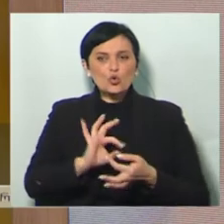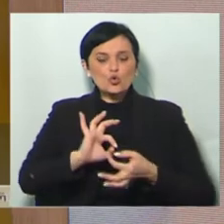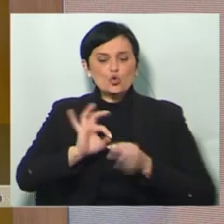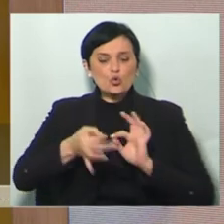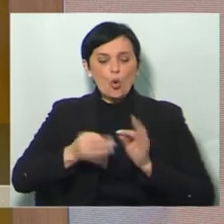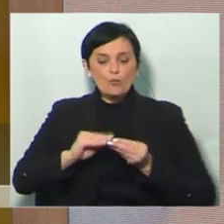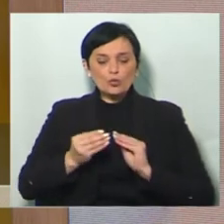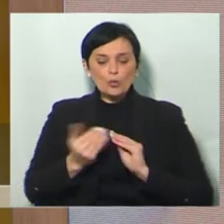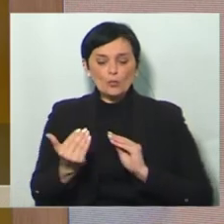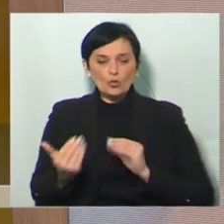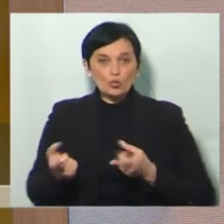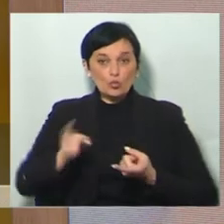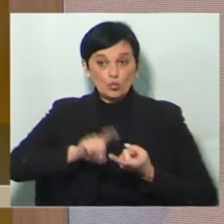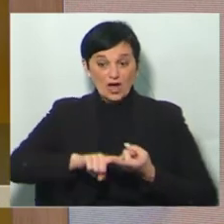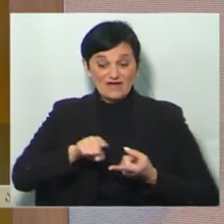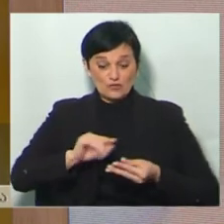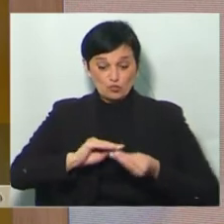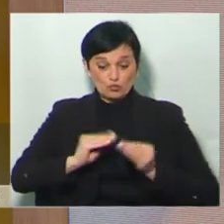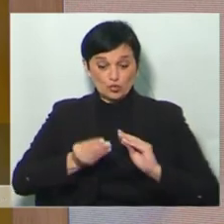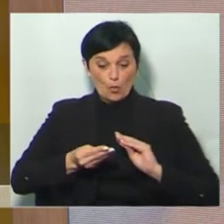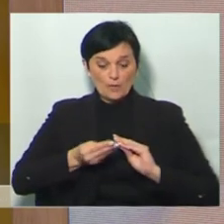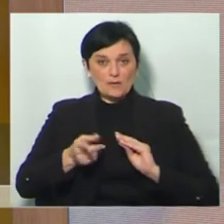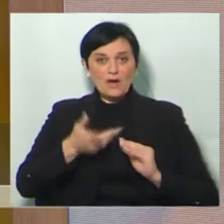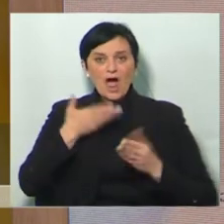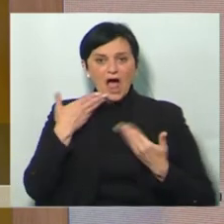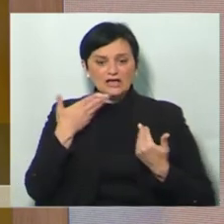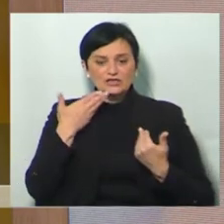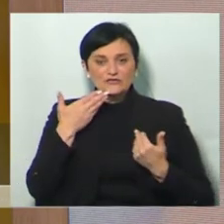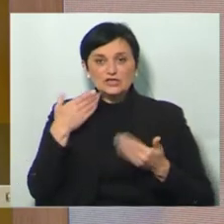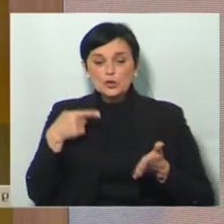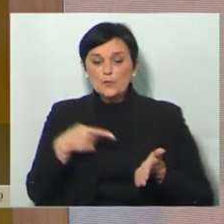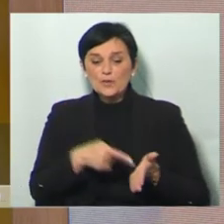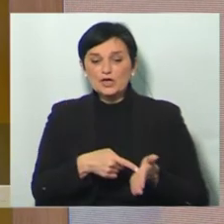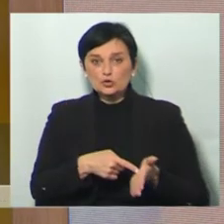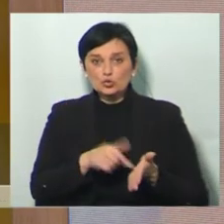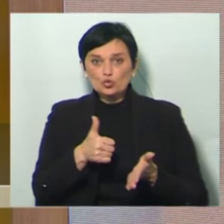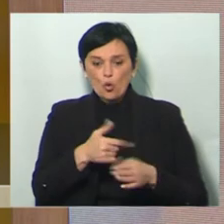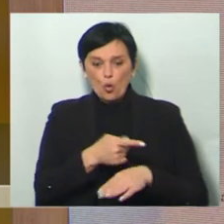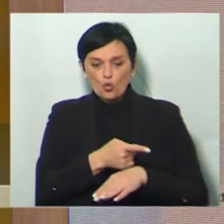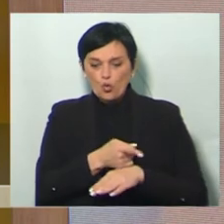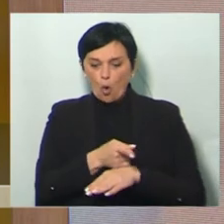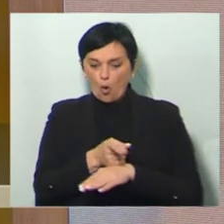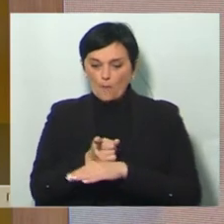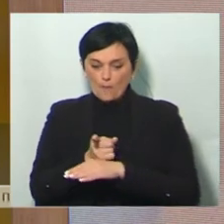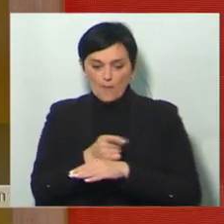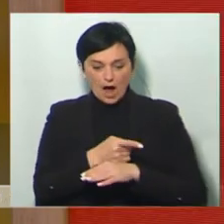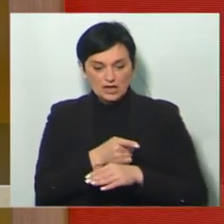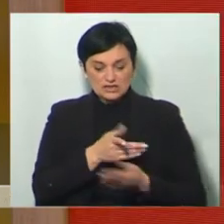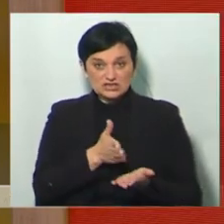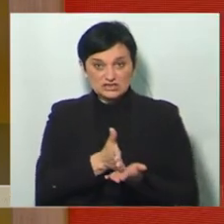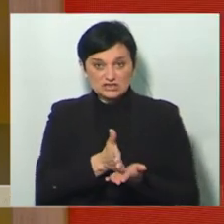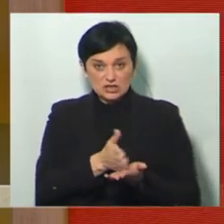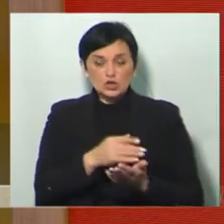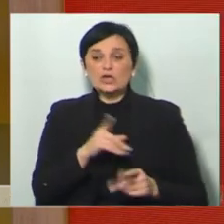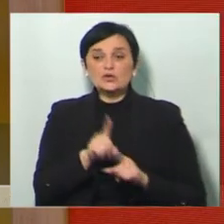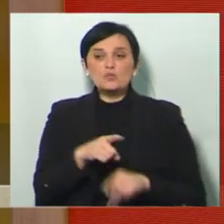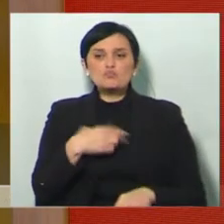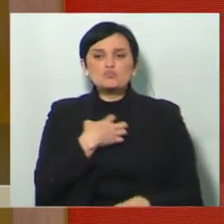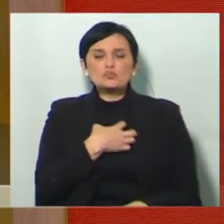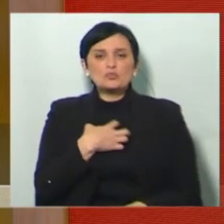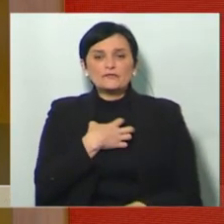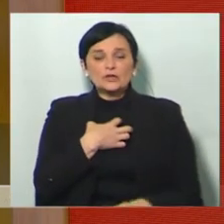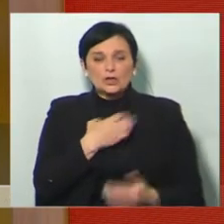პრობლემას უკავშირდება და აი ამ პრობლემაზე ძალიან ადვილად მიგვანიშნებს როგორც კომპასი. Მაგრამ არის აქ ძალიან